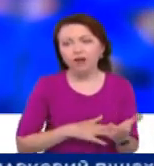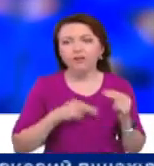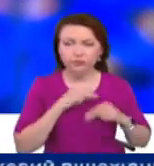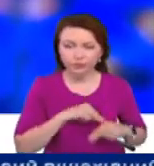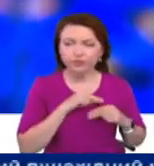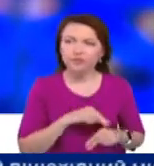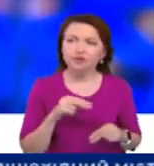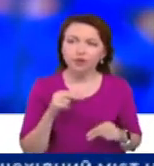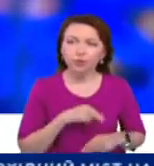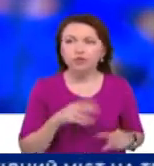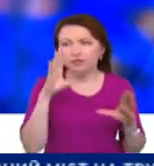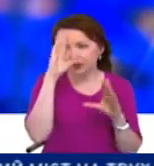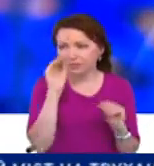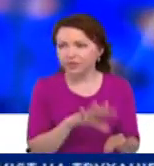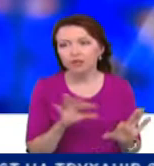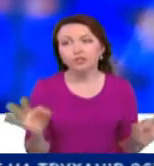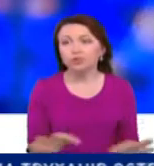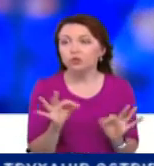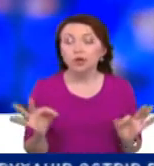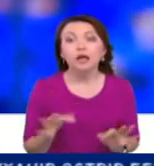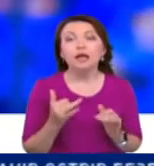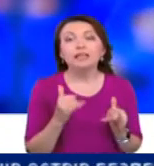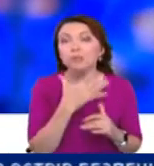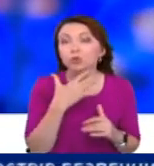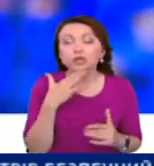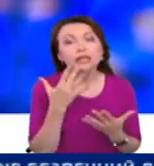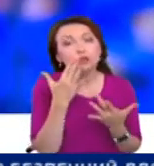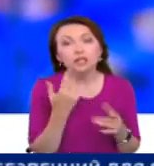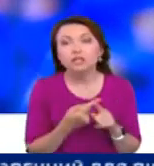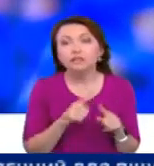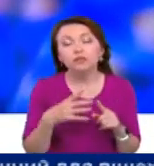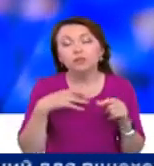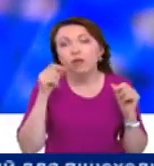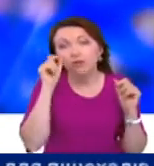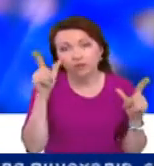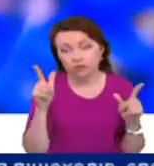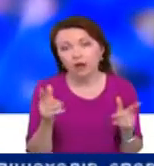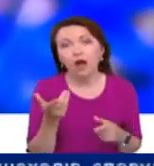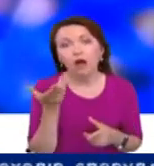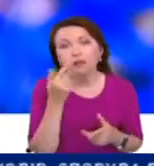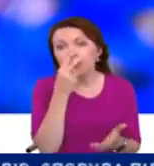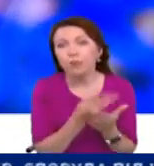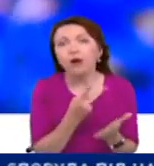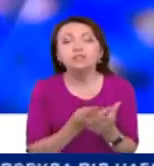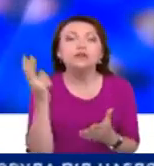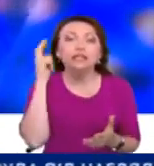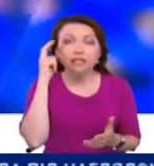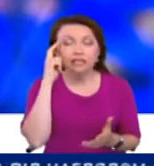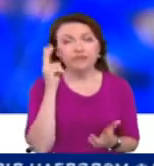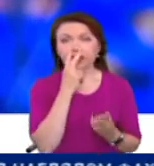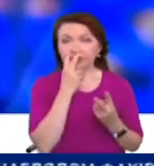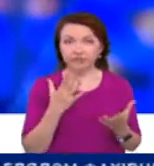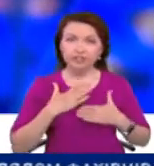трудиться, работать, несмотря ни на что. И поэтому для многих иностранцев это было открытие. Когда мы показывали Киев, когда они видели